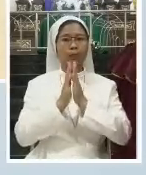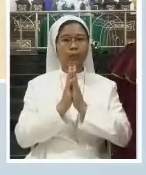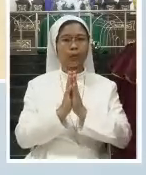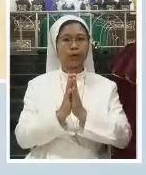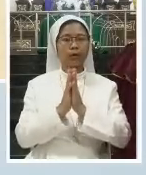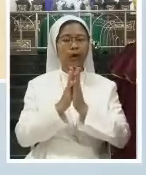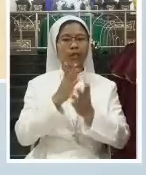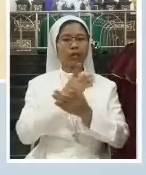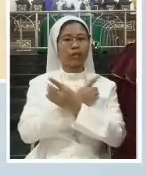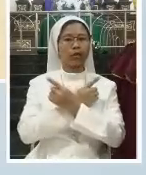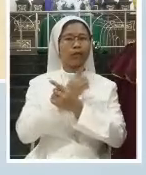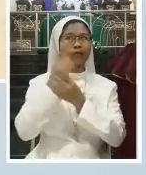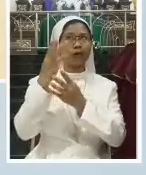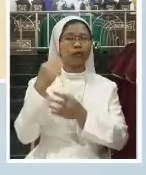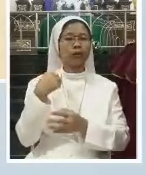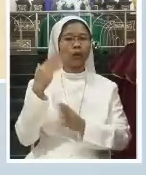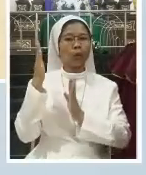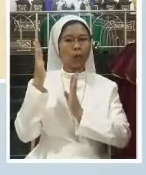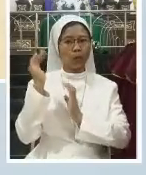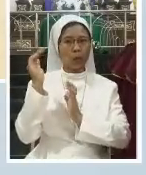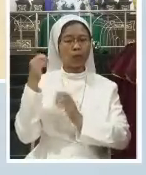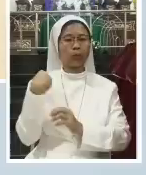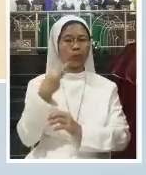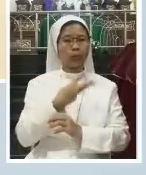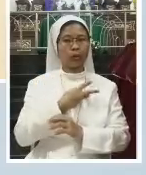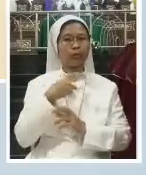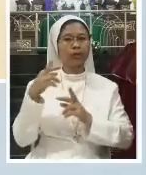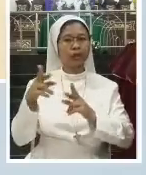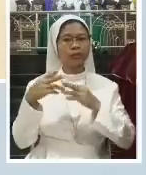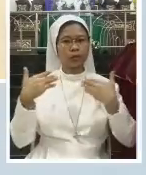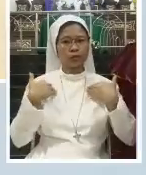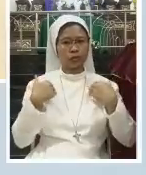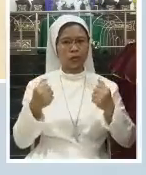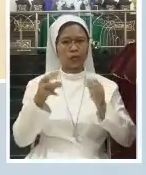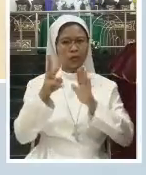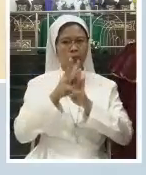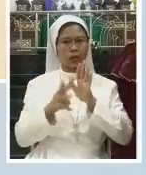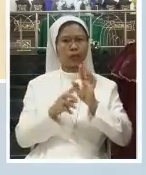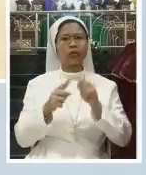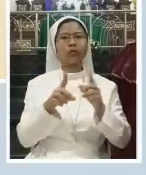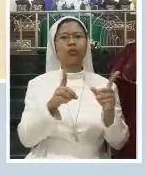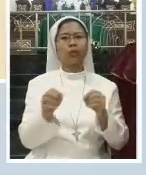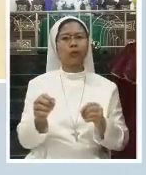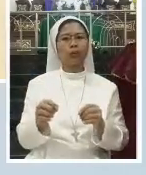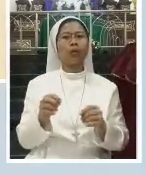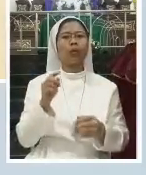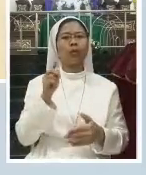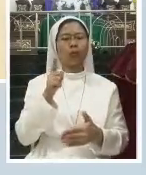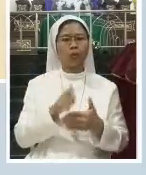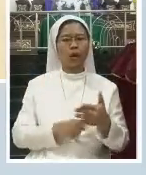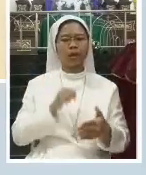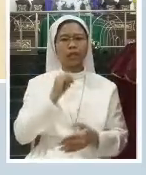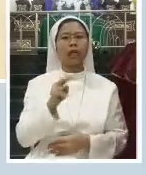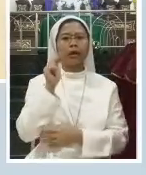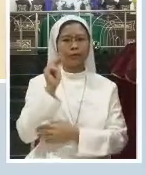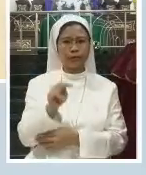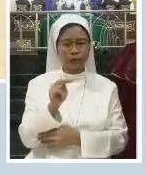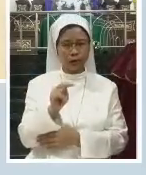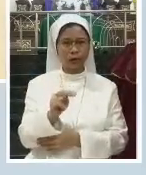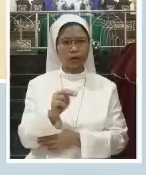to, makamtanta ang kusog buot nagibuhon ang dapat. Tanganing makabalik sa